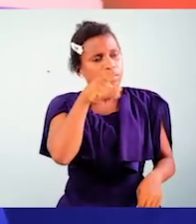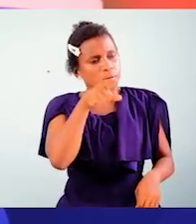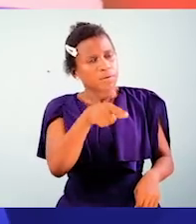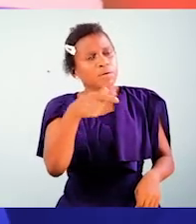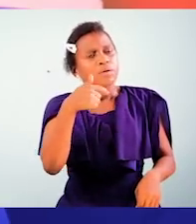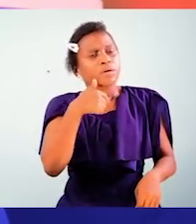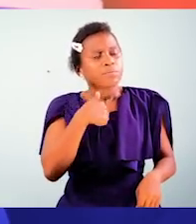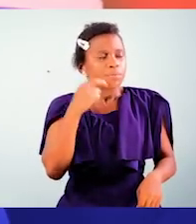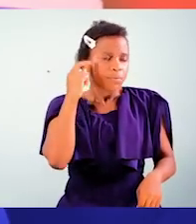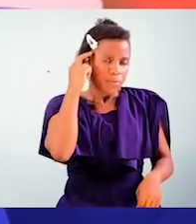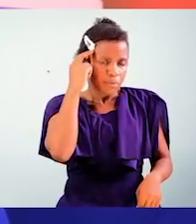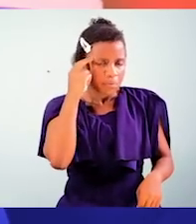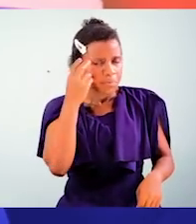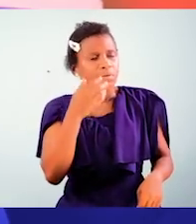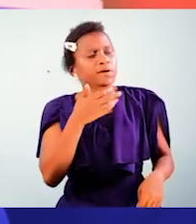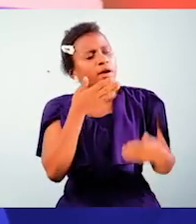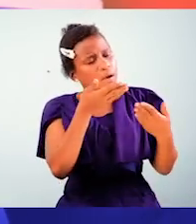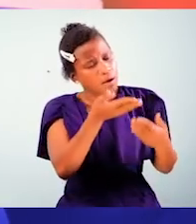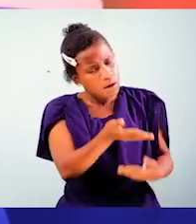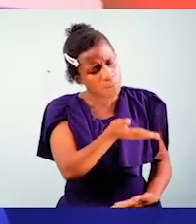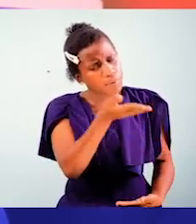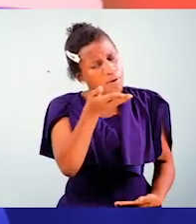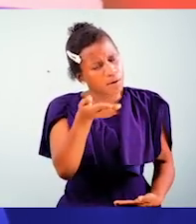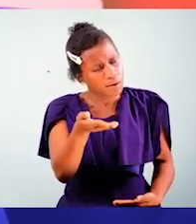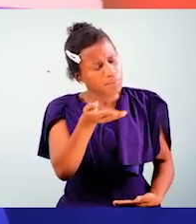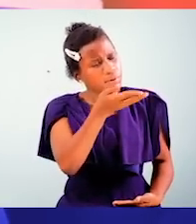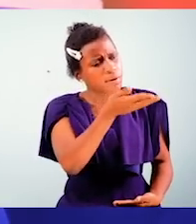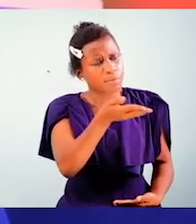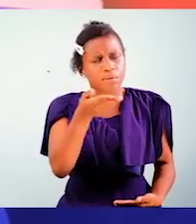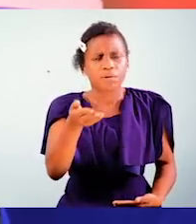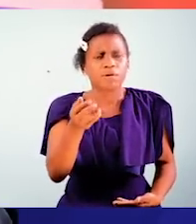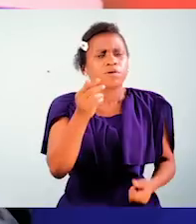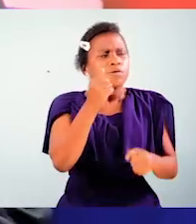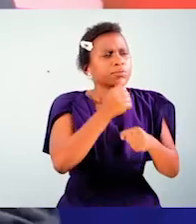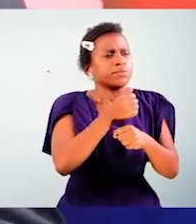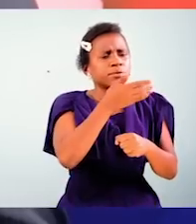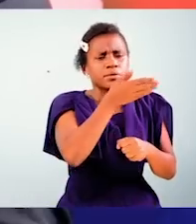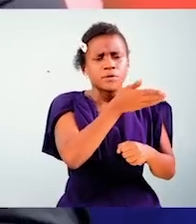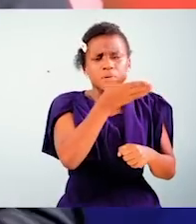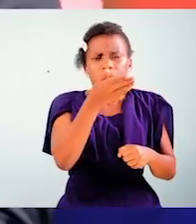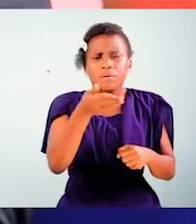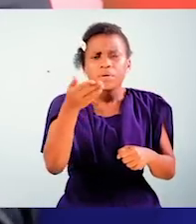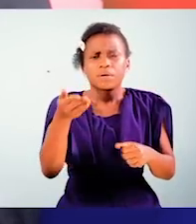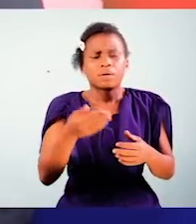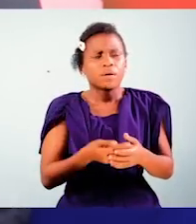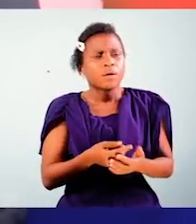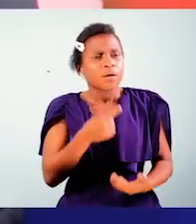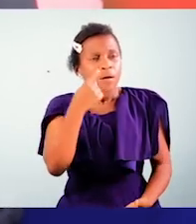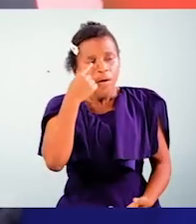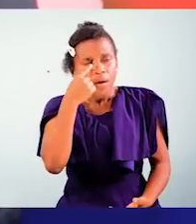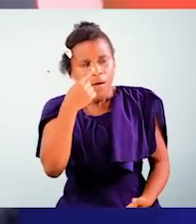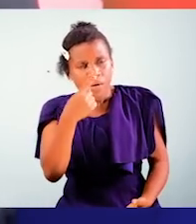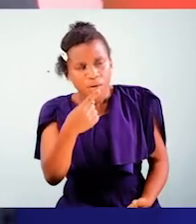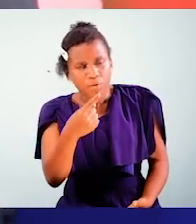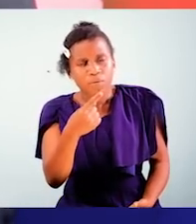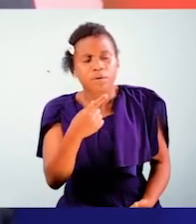nadhani hapa tufanye hiki. Niliwahi kutoa mfano huu pia wakati nikizungumza na Mheshimiwa Somaye, kwamba anaona